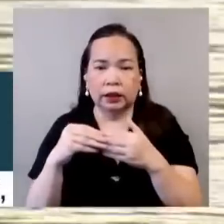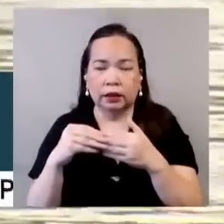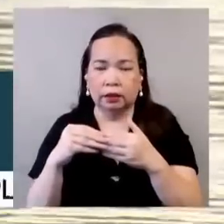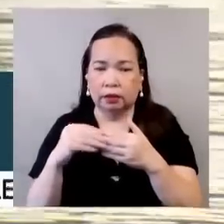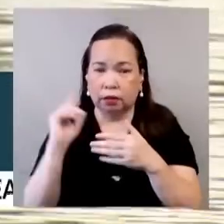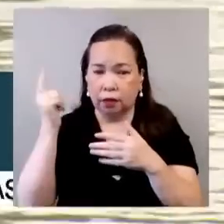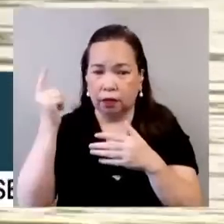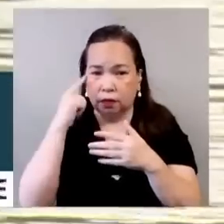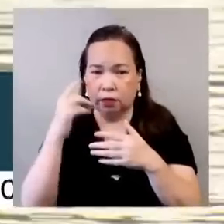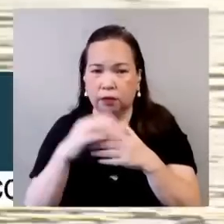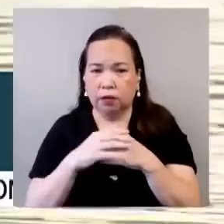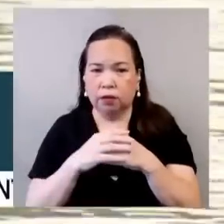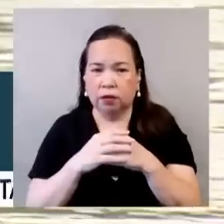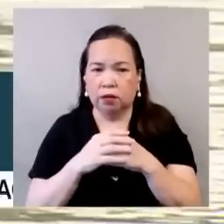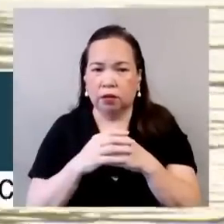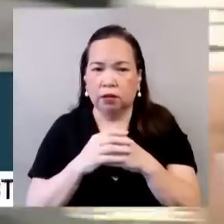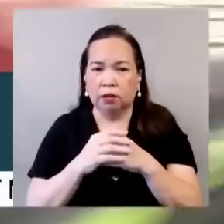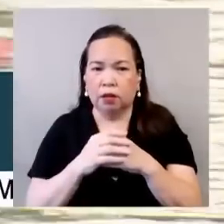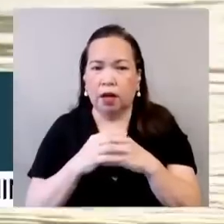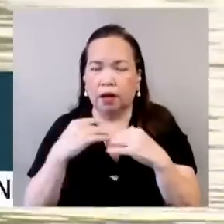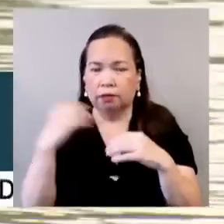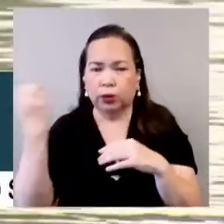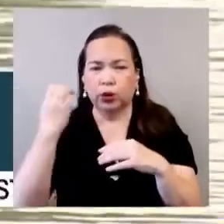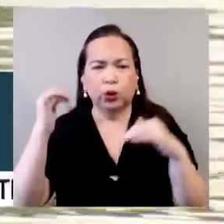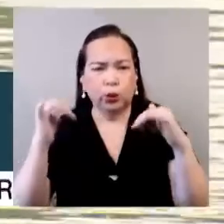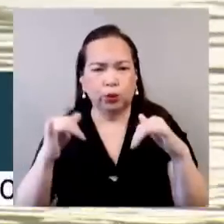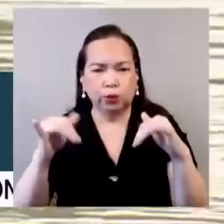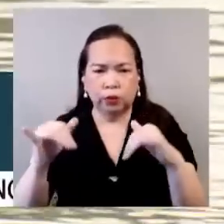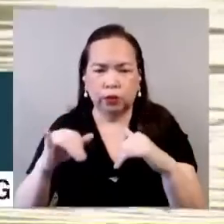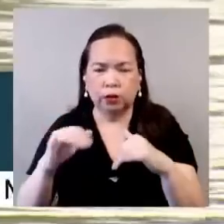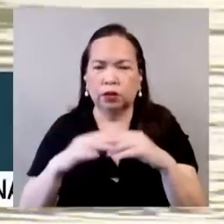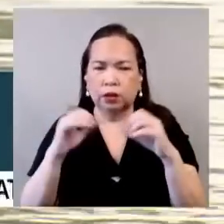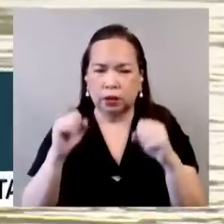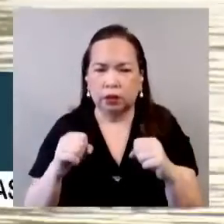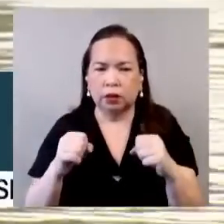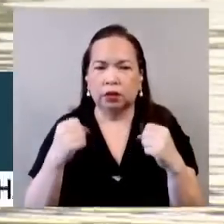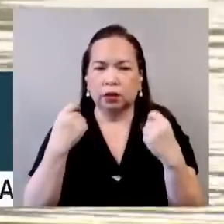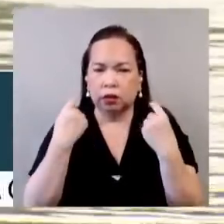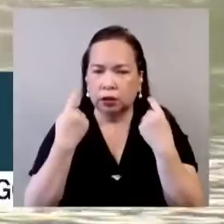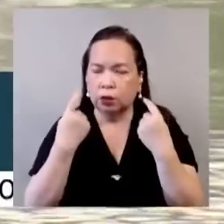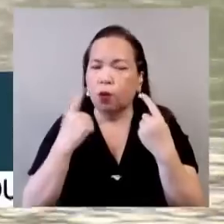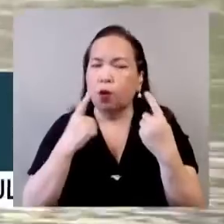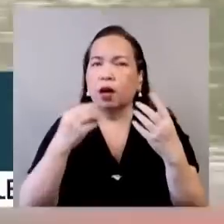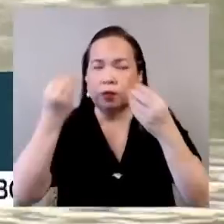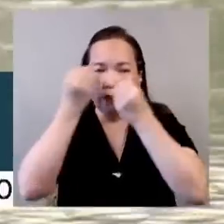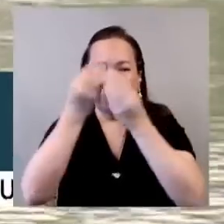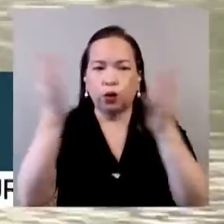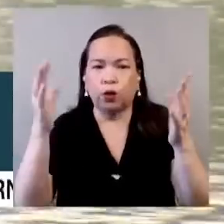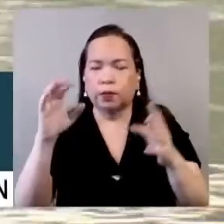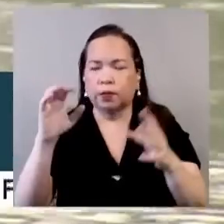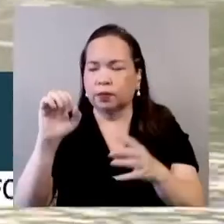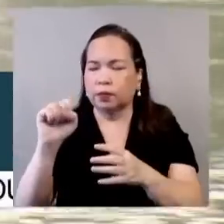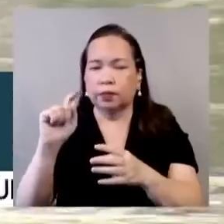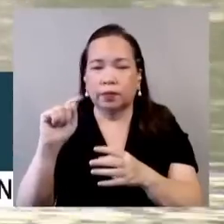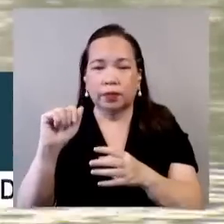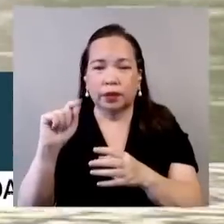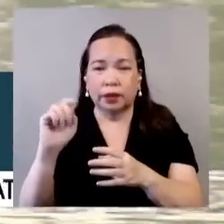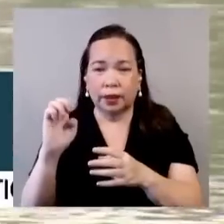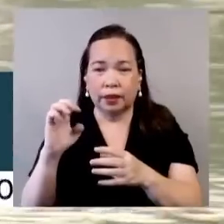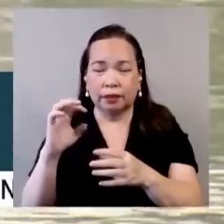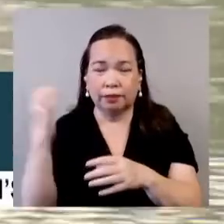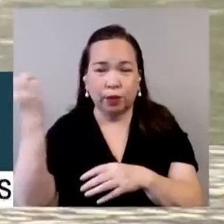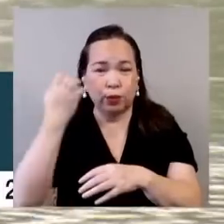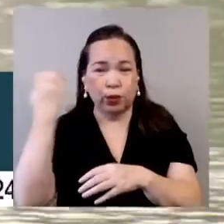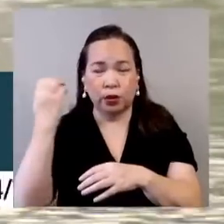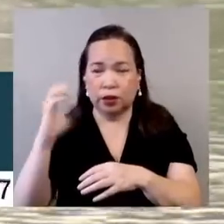humiling ng special session sa Sangguniang Panlalawigan para po makapag-declare na po ng state of calamity, para po makapagbigay po tayo ng